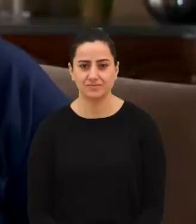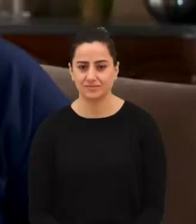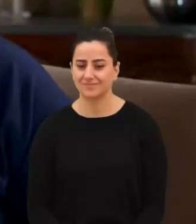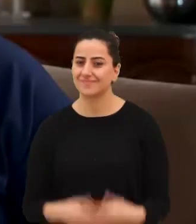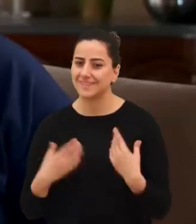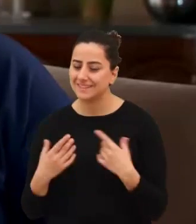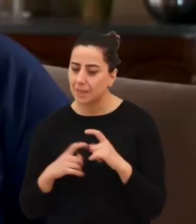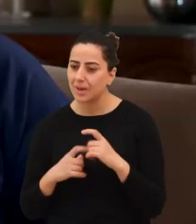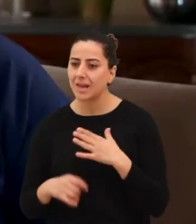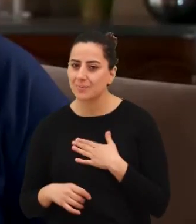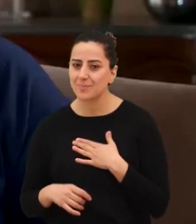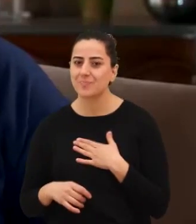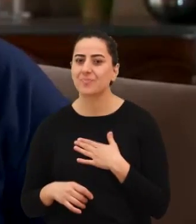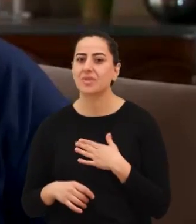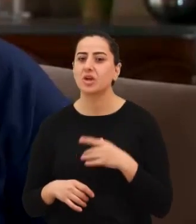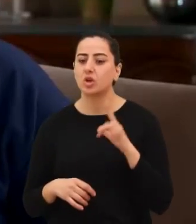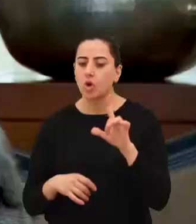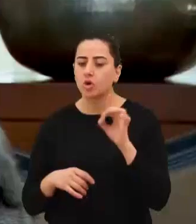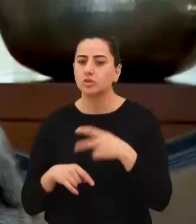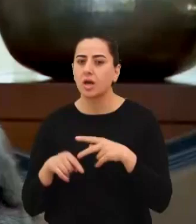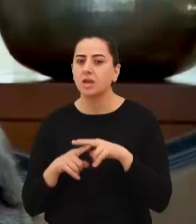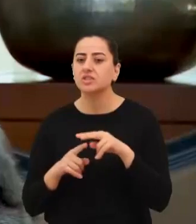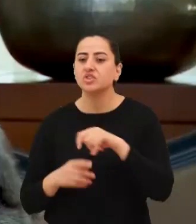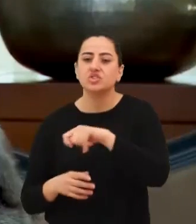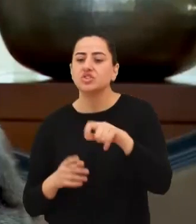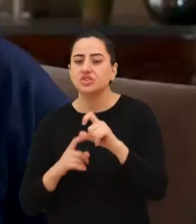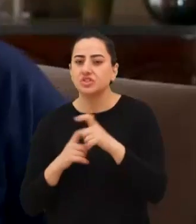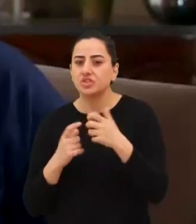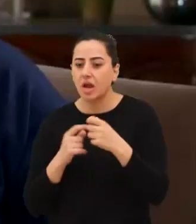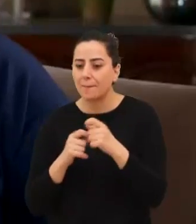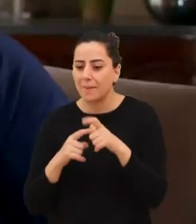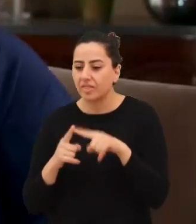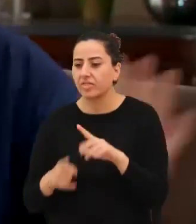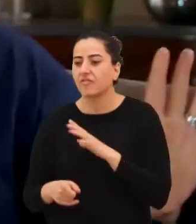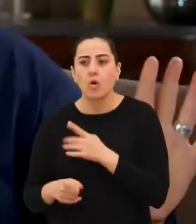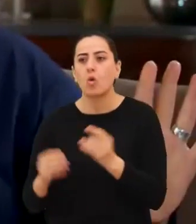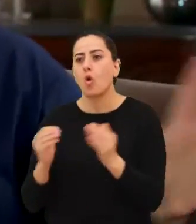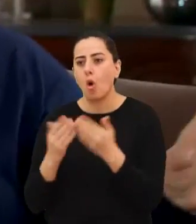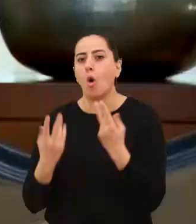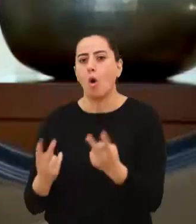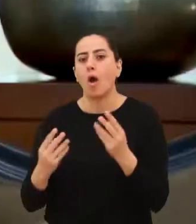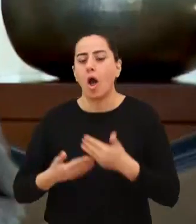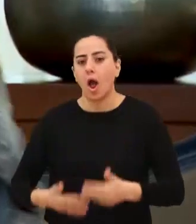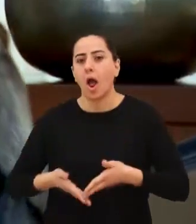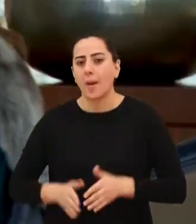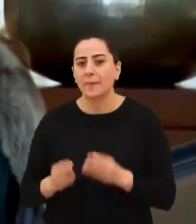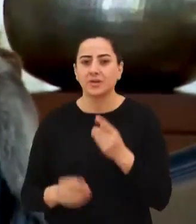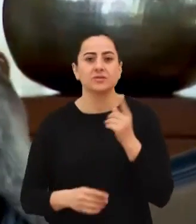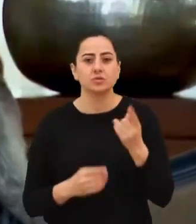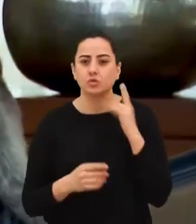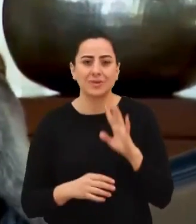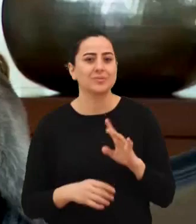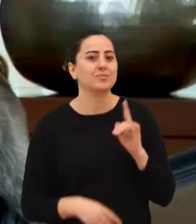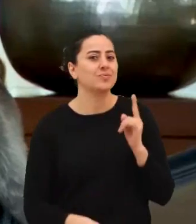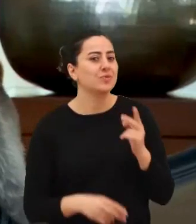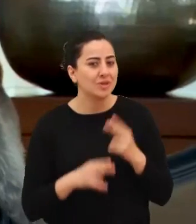Serpil Hanım, Loğusa şerbetinde bir şey var. Ama Loğusa turşusu diye bir şey duymadım. Bahadır Hanımcığım, bakın adı